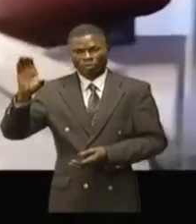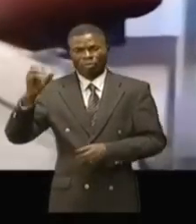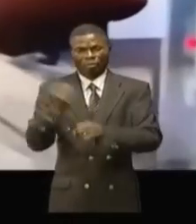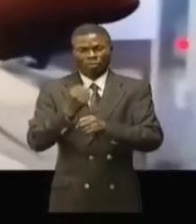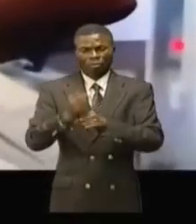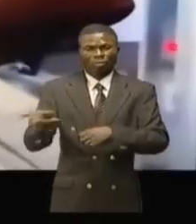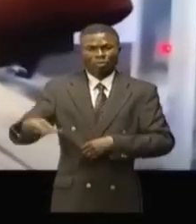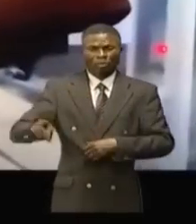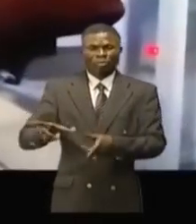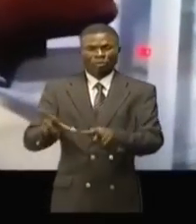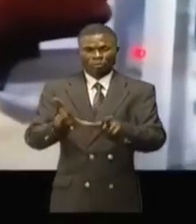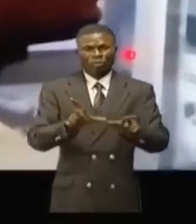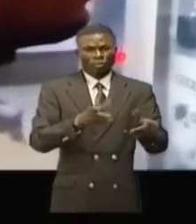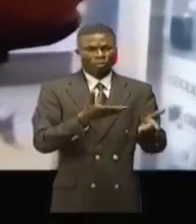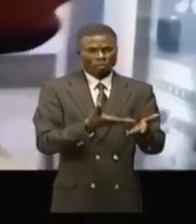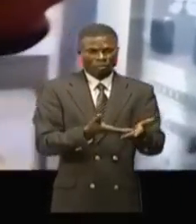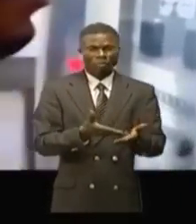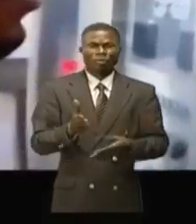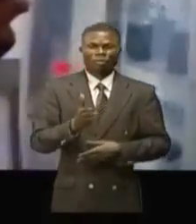Lualaba.